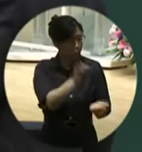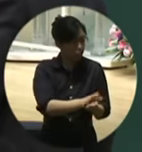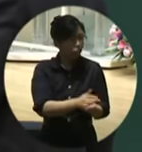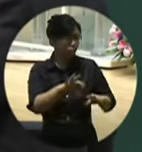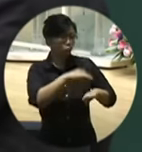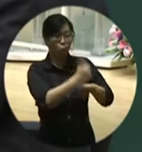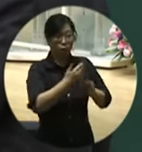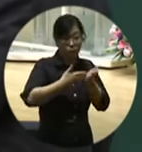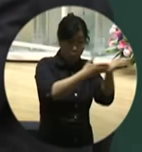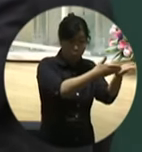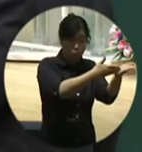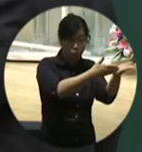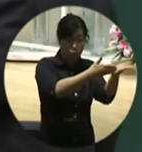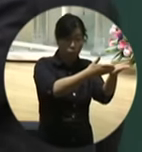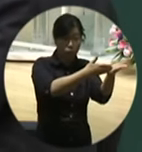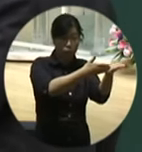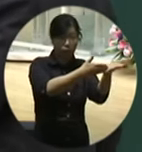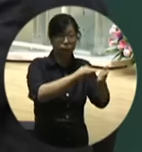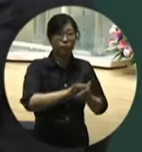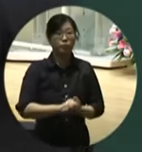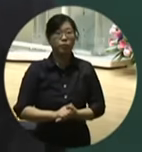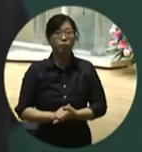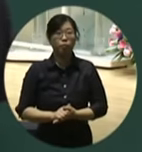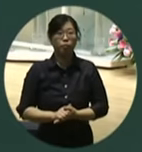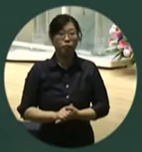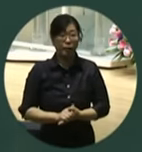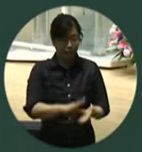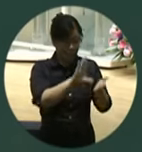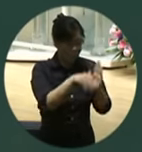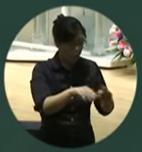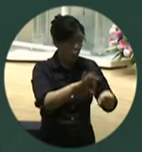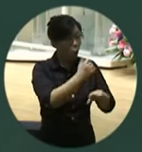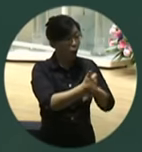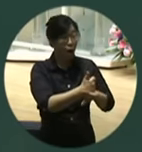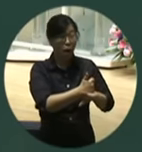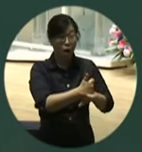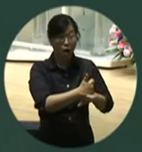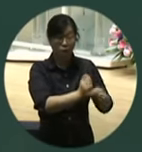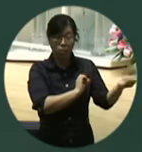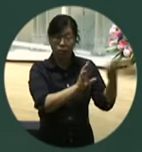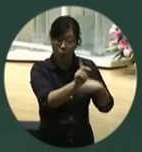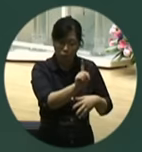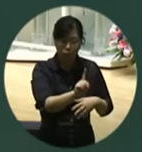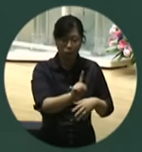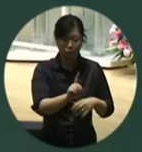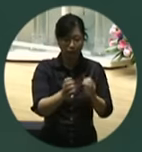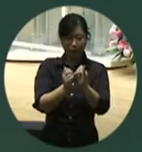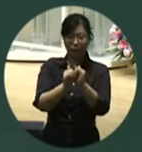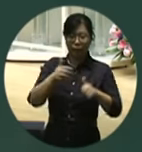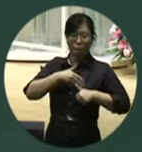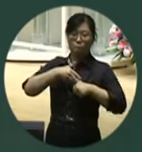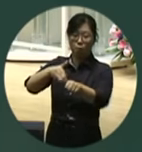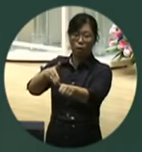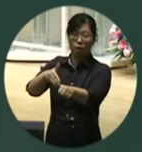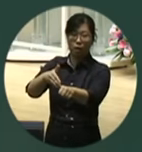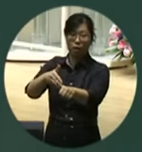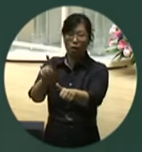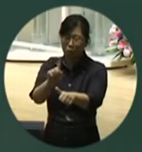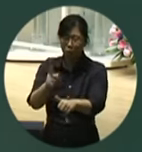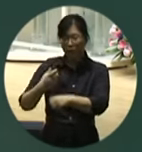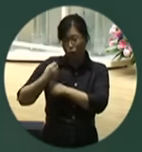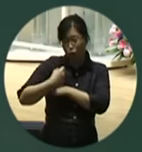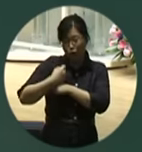and is in the house of Rahab. 자, 그러니까 왕이 사람을 보냈잖아요. And that's why the king sent people. 말은 좀 무시무시한 뭐 경찰이나 군인들 왕